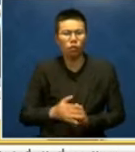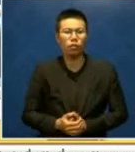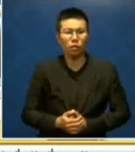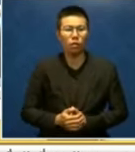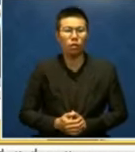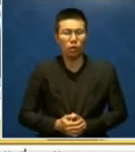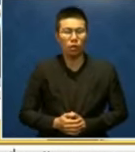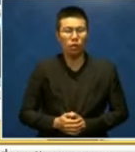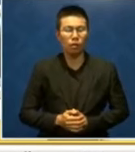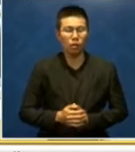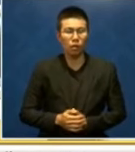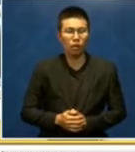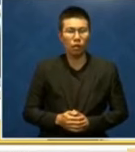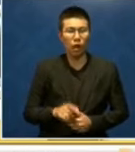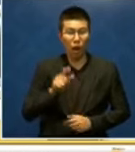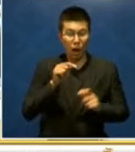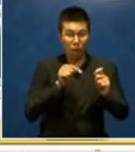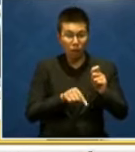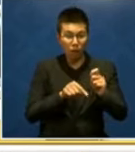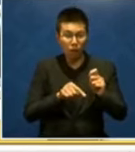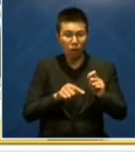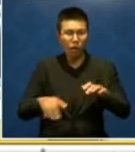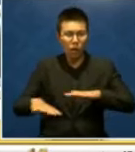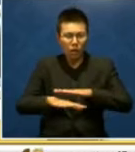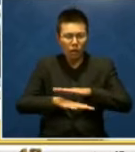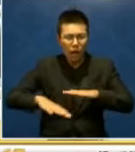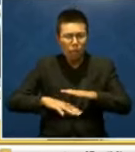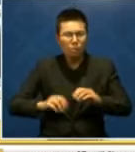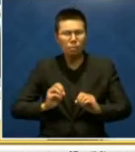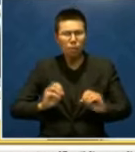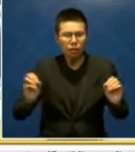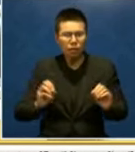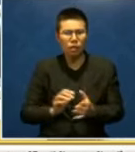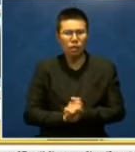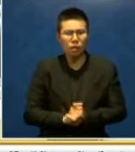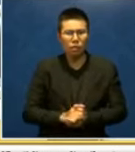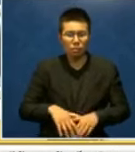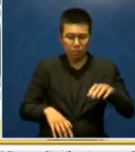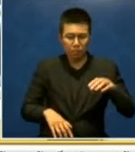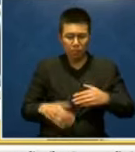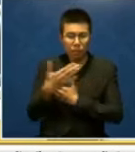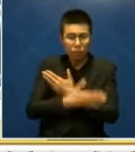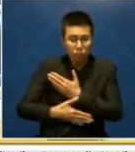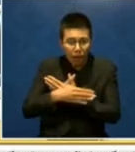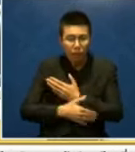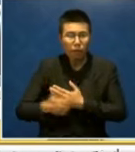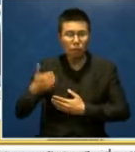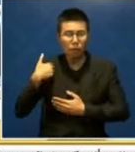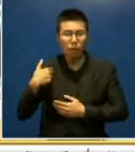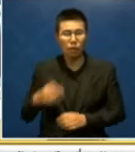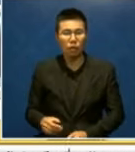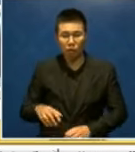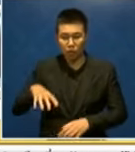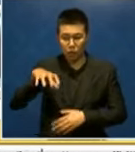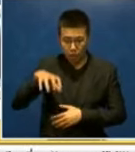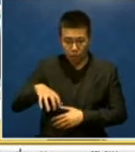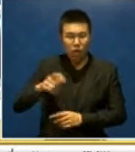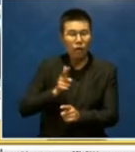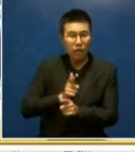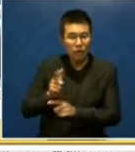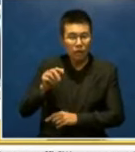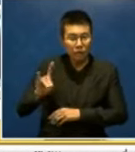เกือบทั้งอำเภอครับไม่มีเอกสารสิทธิ์เป็นที่รถไฟเป็นทุ่งเลี้ยงสัตว์และเป็นที่